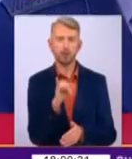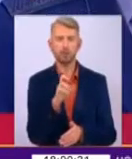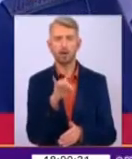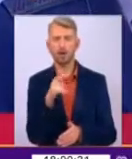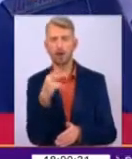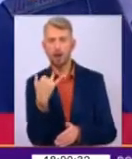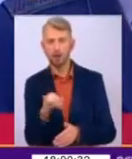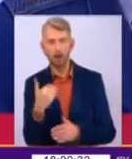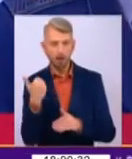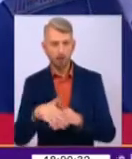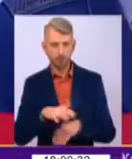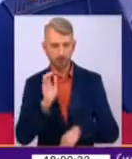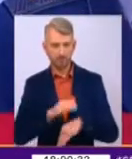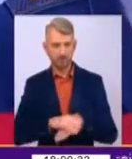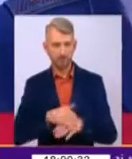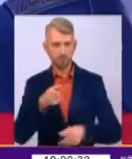в